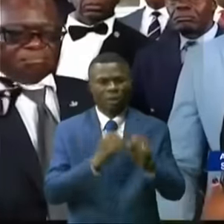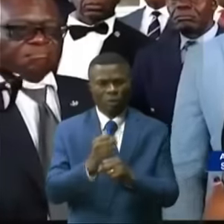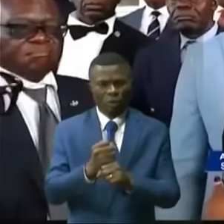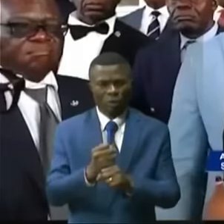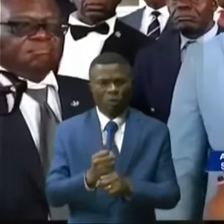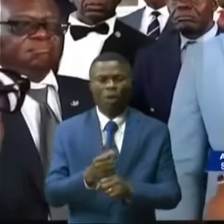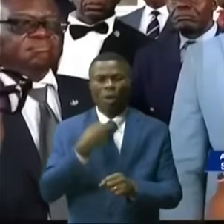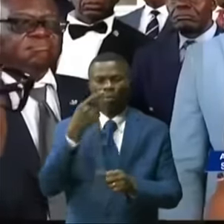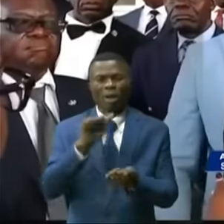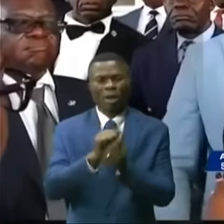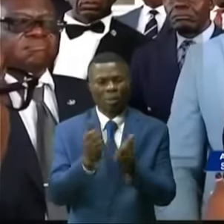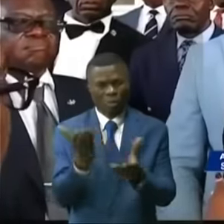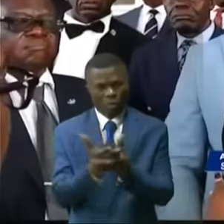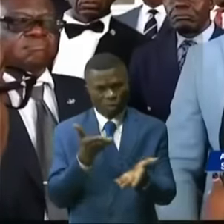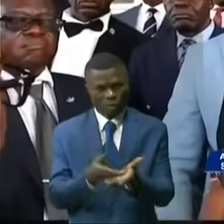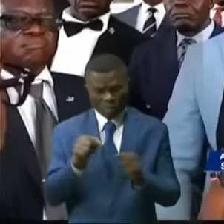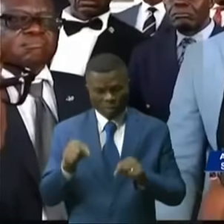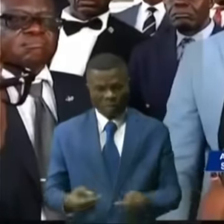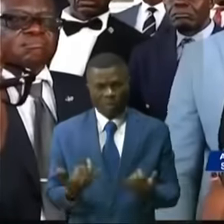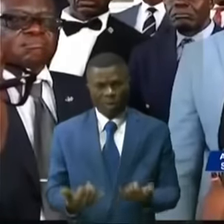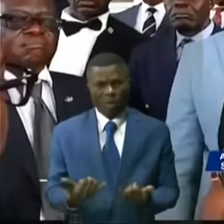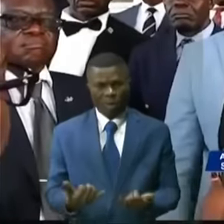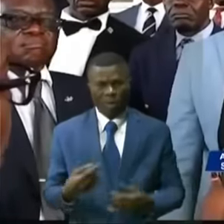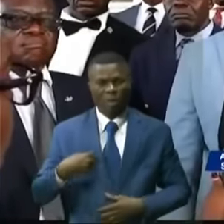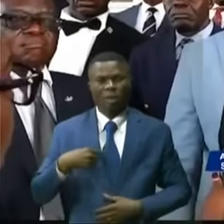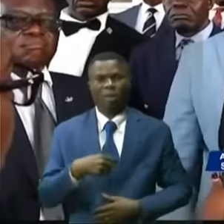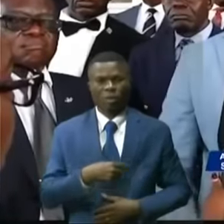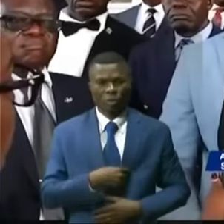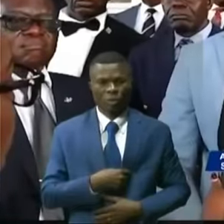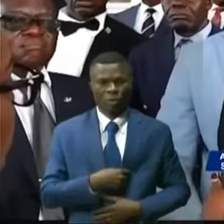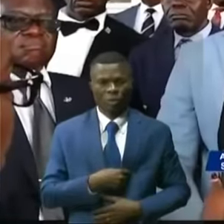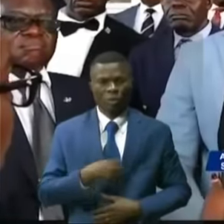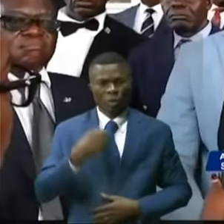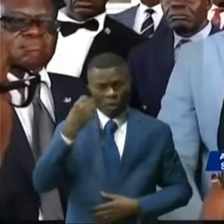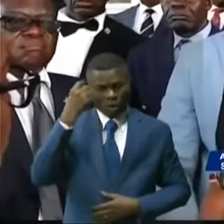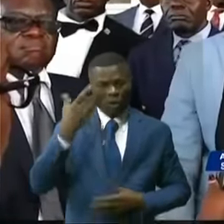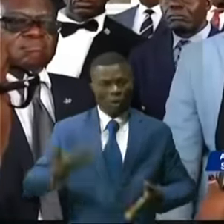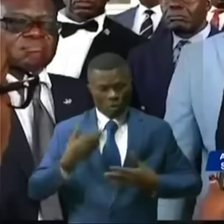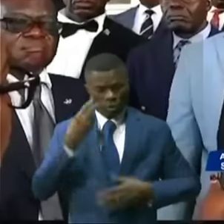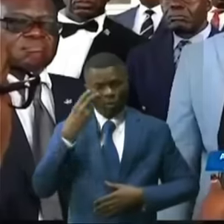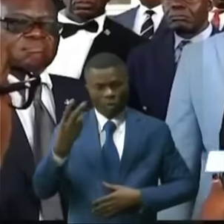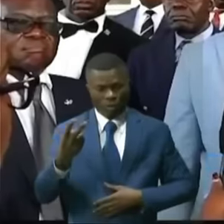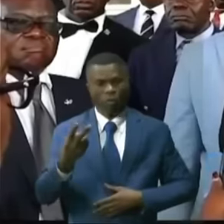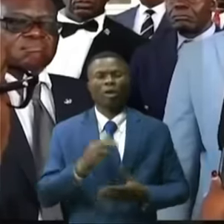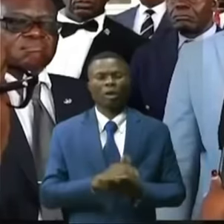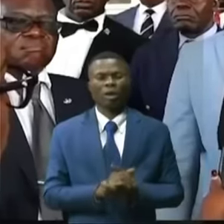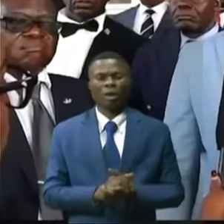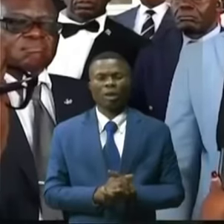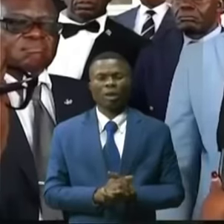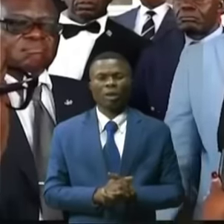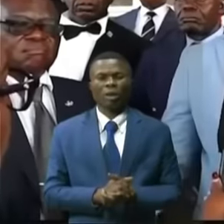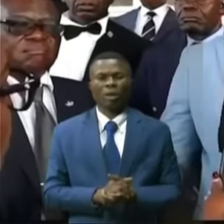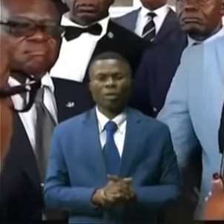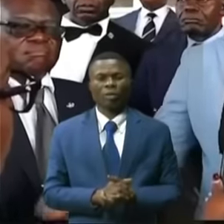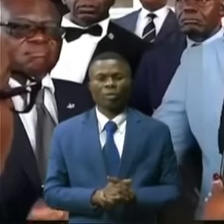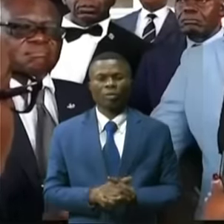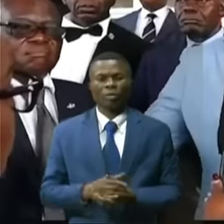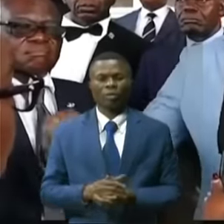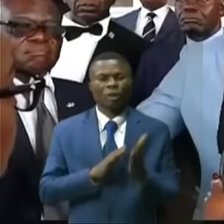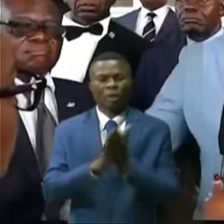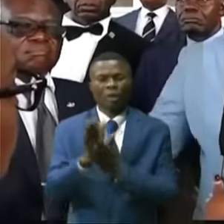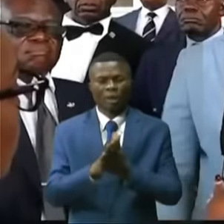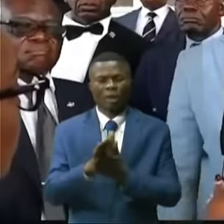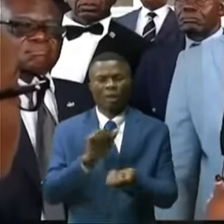dossier au moins cette fois-ci nous sommes contents de voir que il y a euh une prise en compte